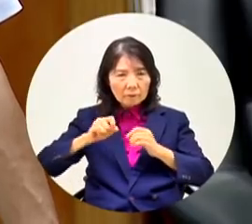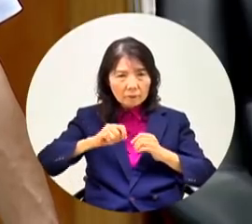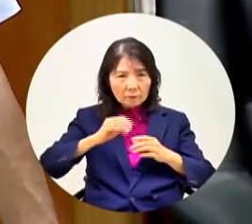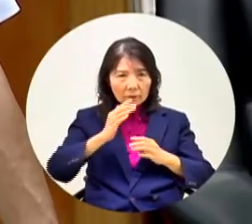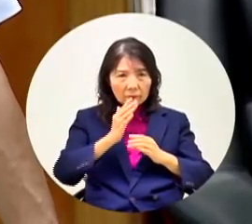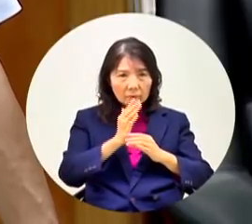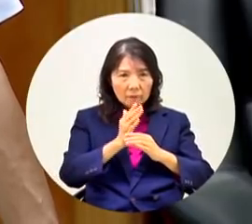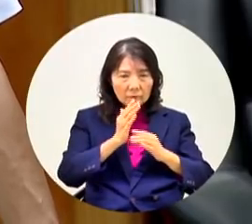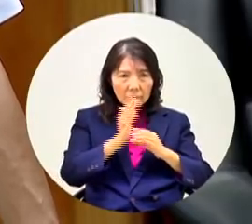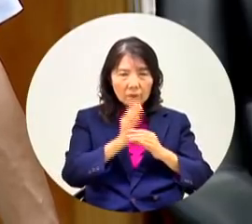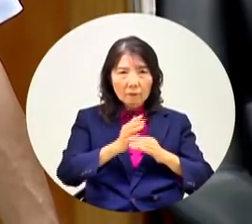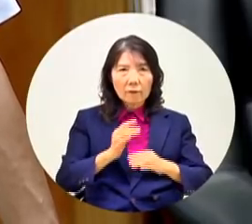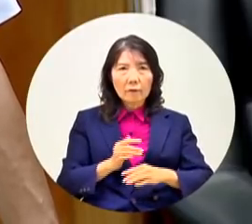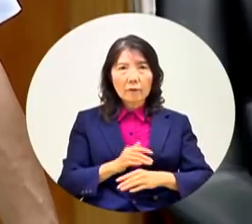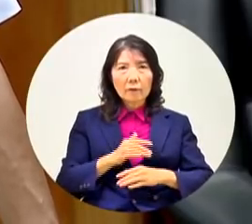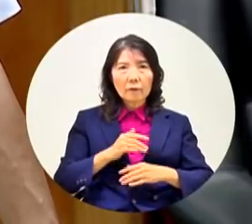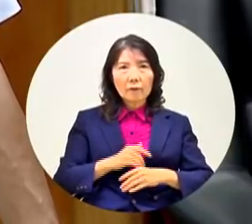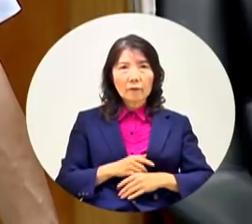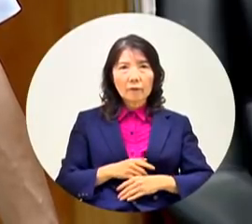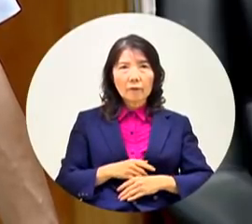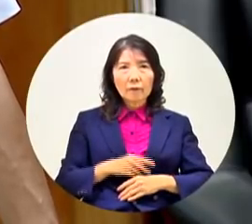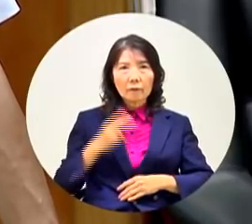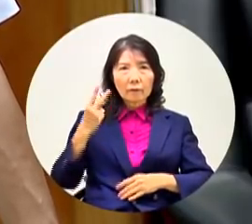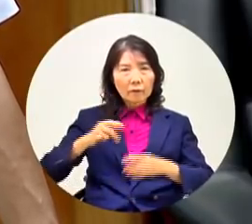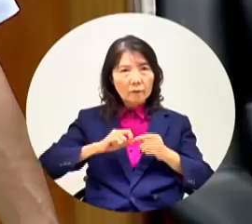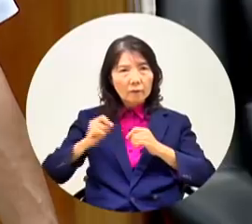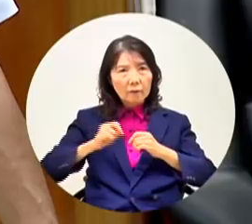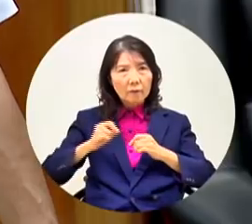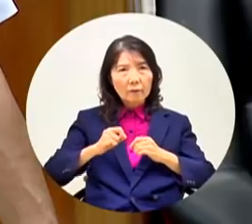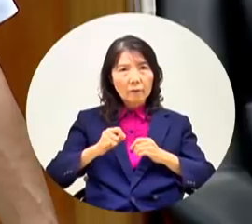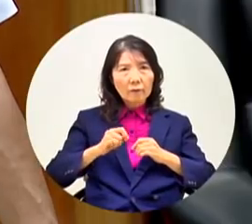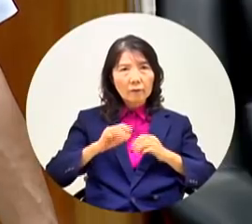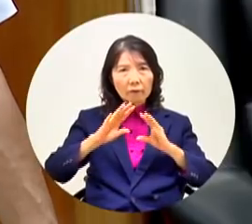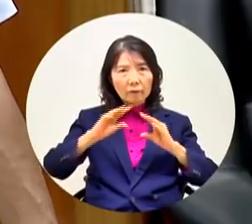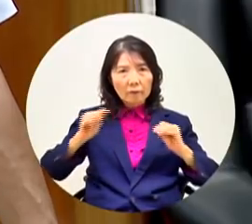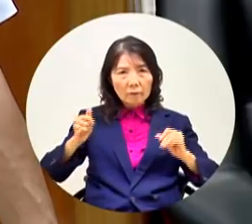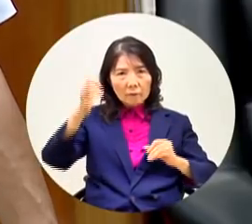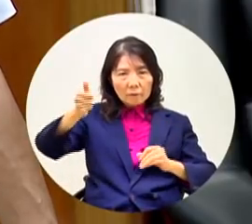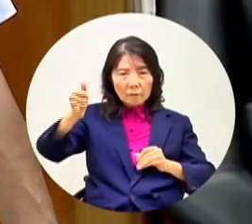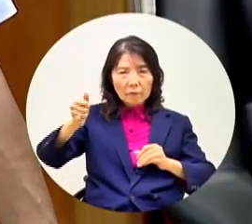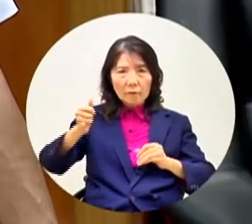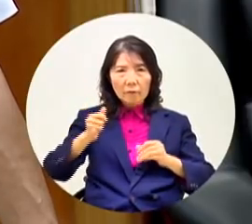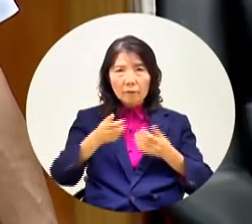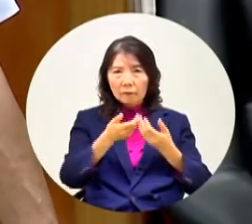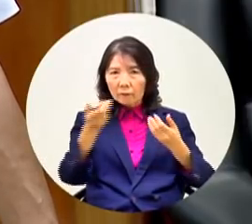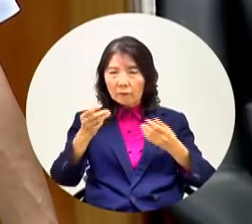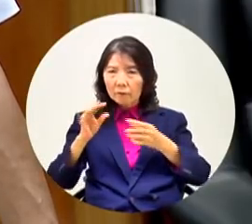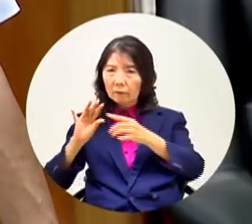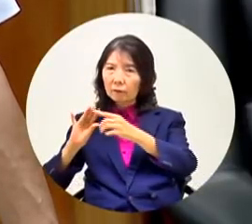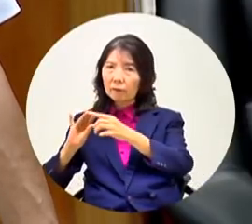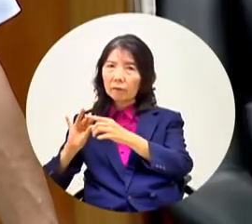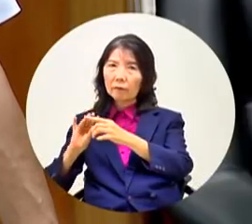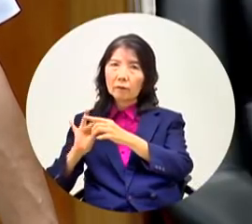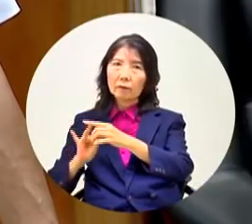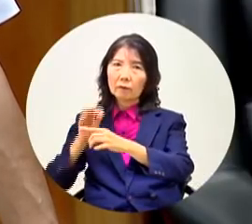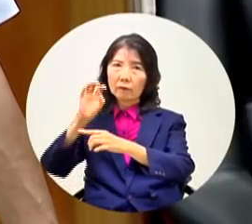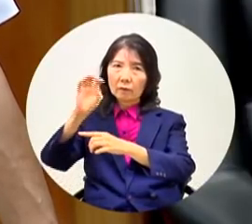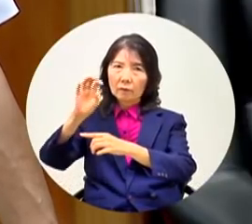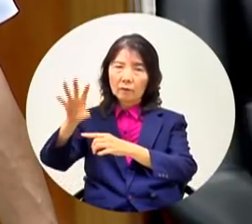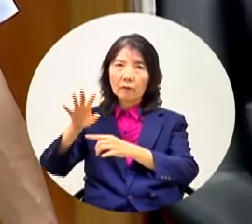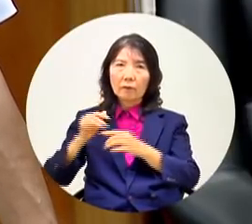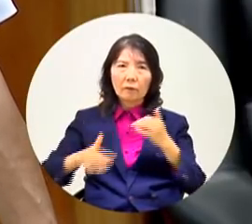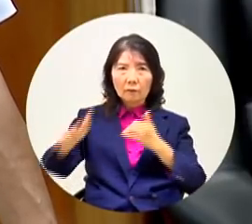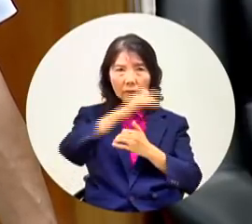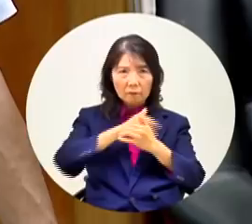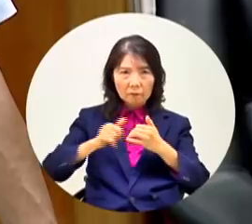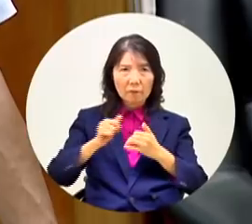咱的区域，咱的中位伫咱的地主分高城，可能是不是局长？规个全国内底有